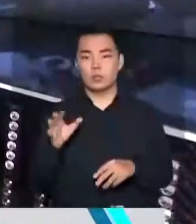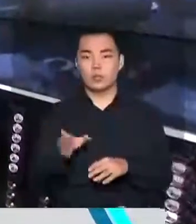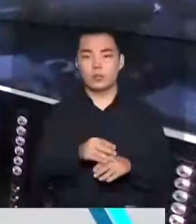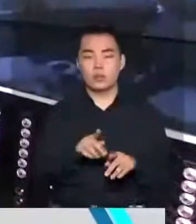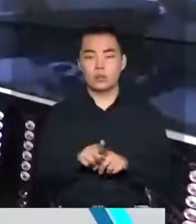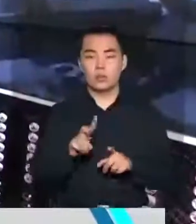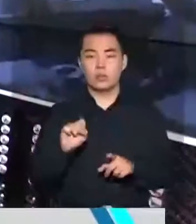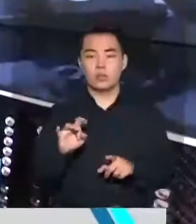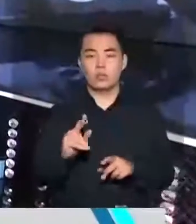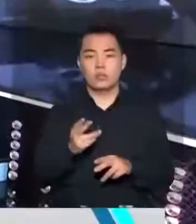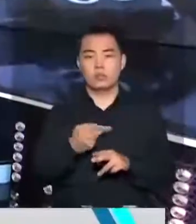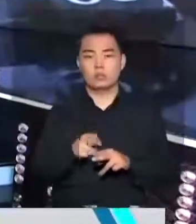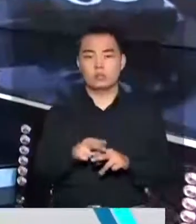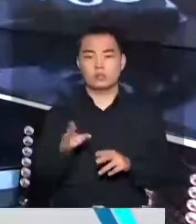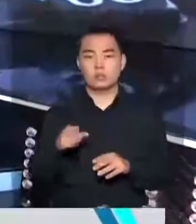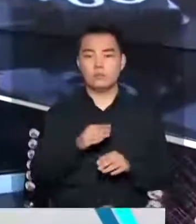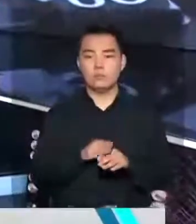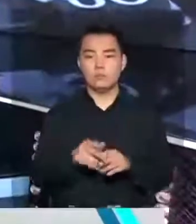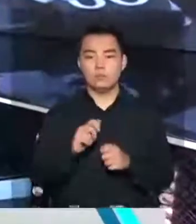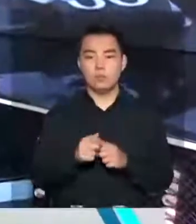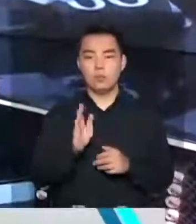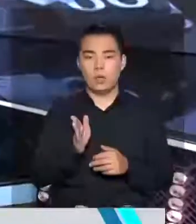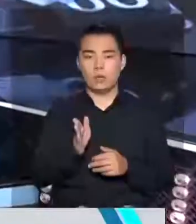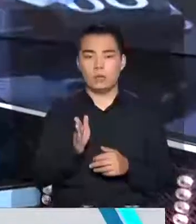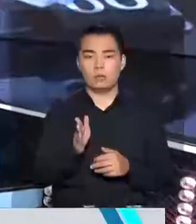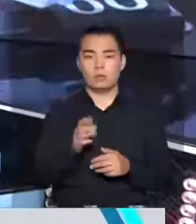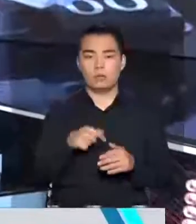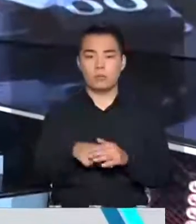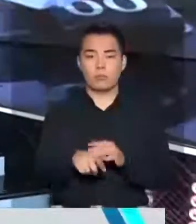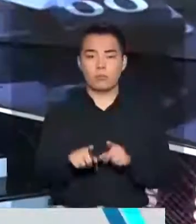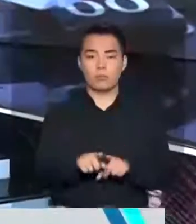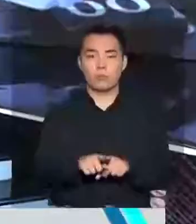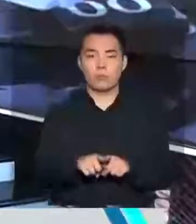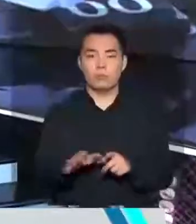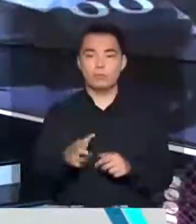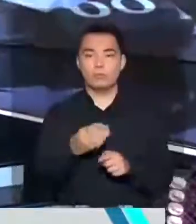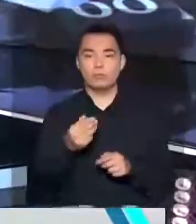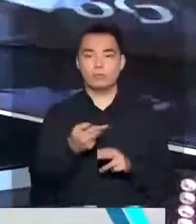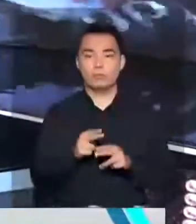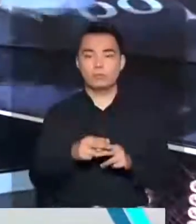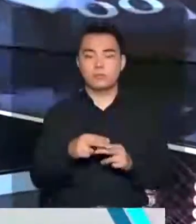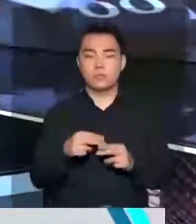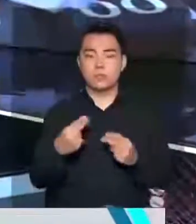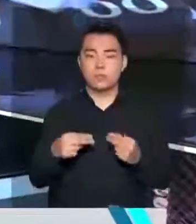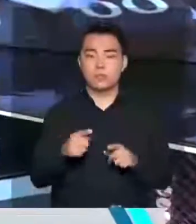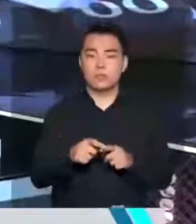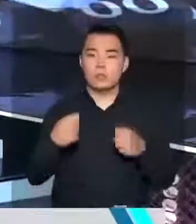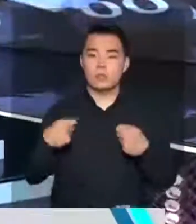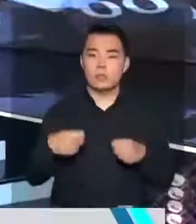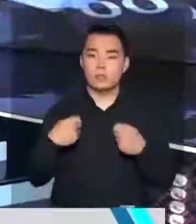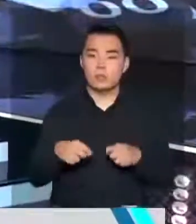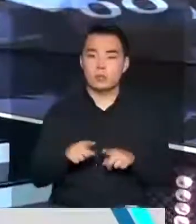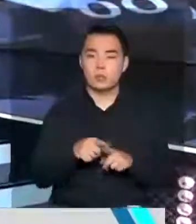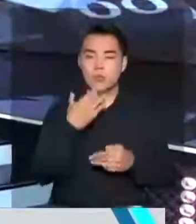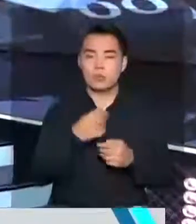нарыққа, біз айтпаймыз мынаған сәт деп, нарыққа біздегі тұжырымдамамызда бекітілген бағалар бойынша сату.